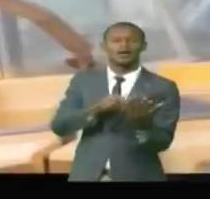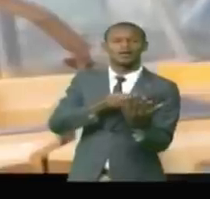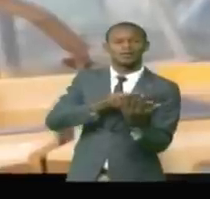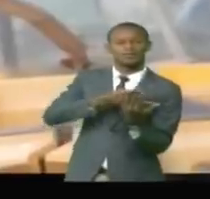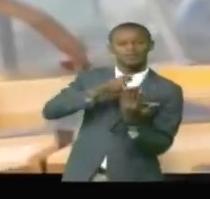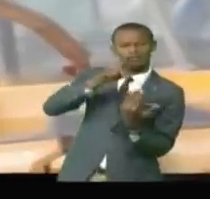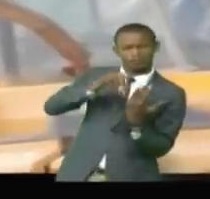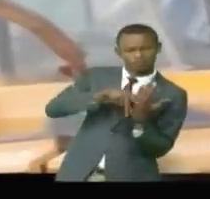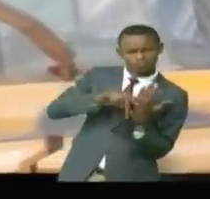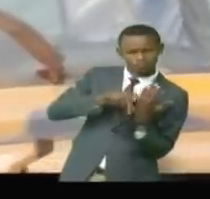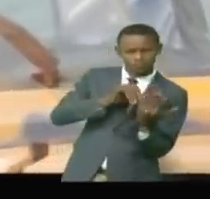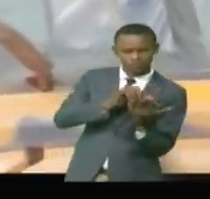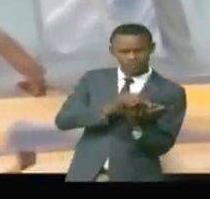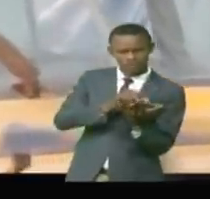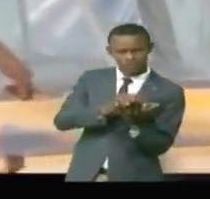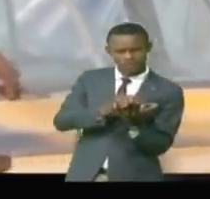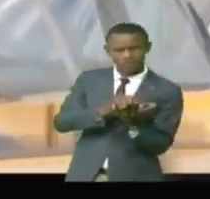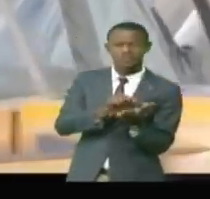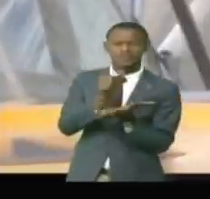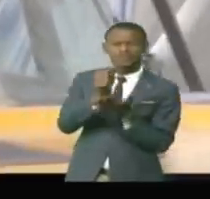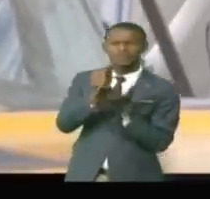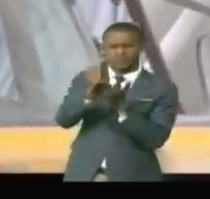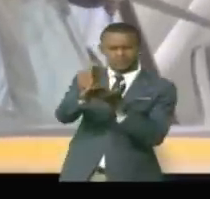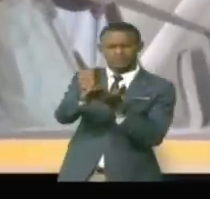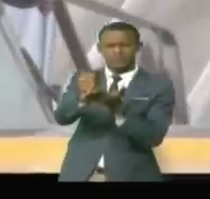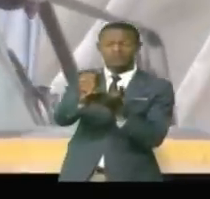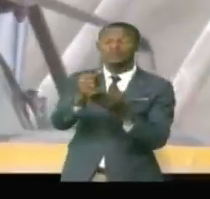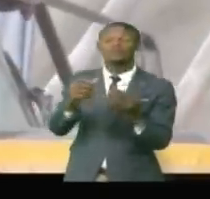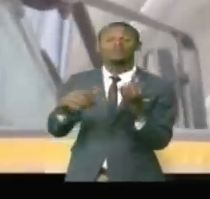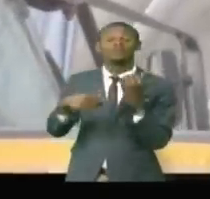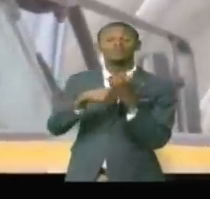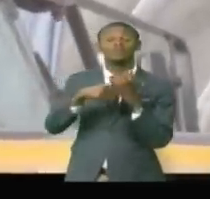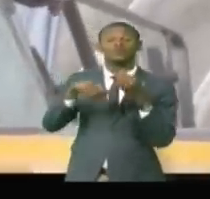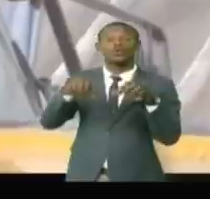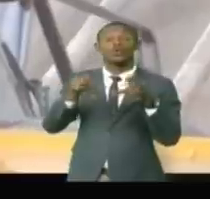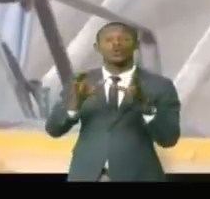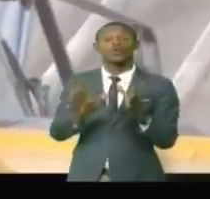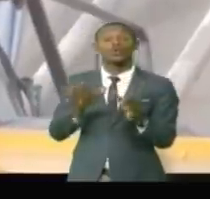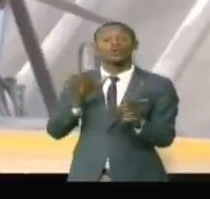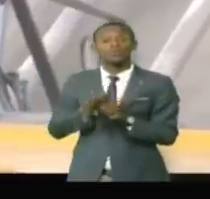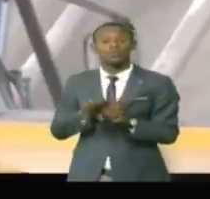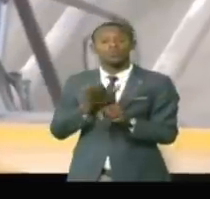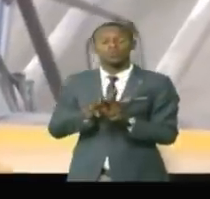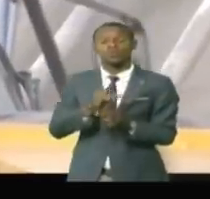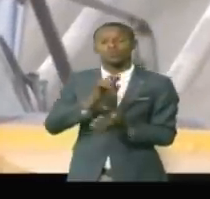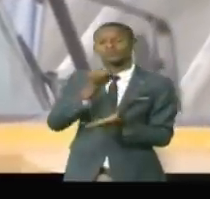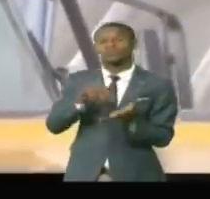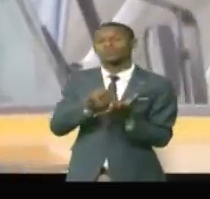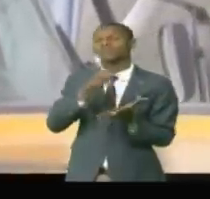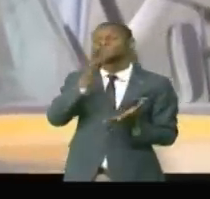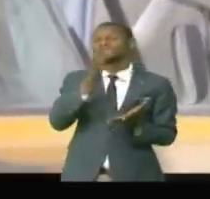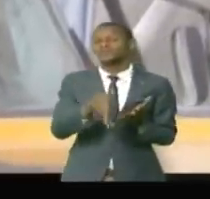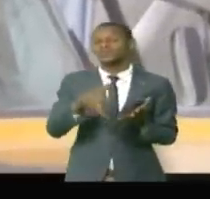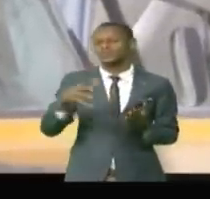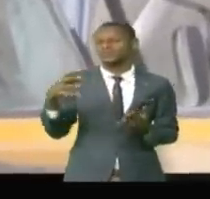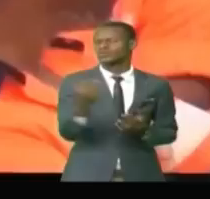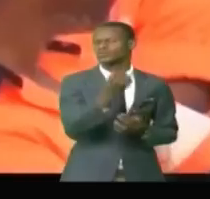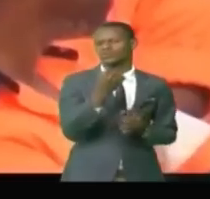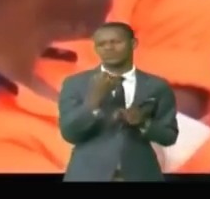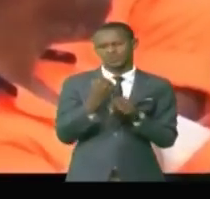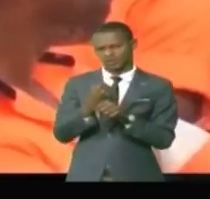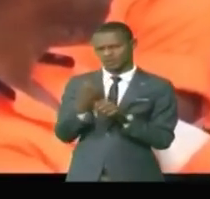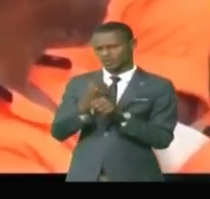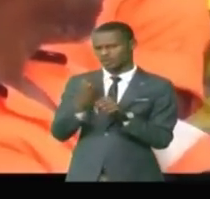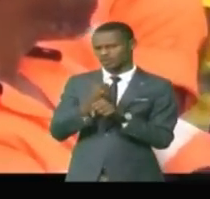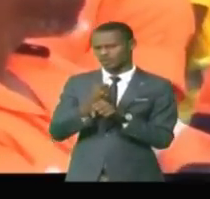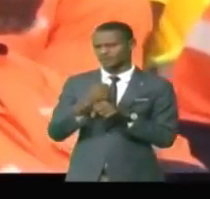des possibilités d'emploi supplémentaires à plus de 1500 Congolais au cours de sa phase de développement. La délégation de Frontier Mines,